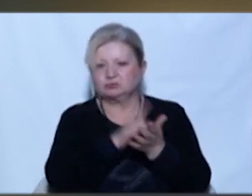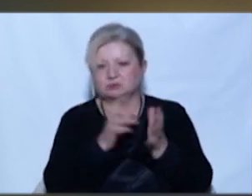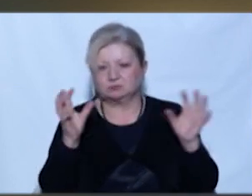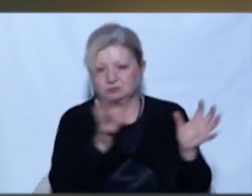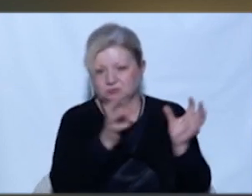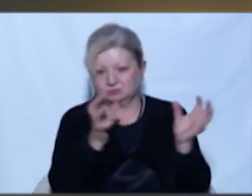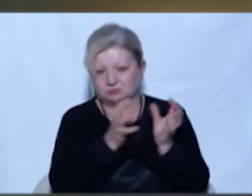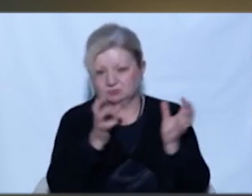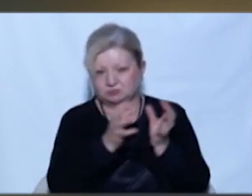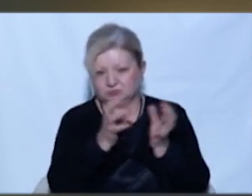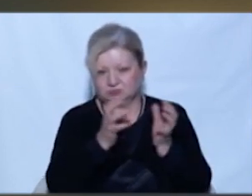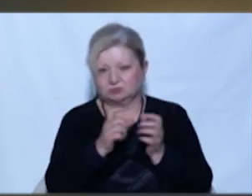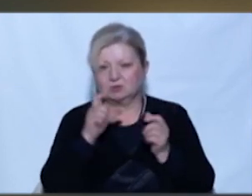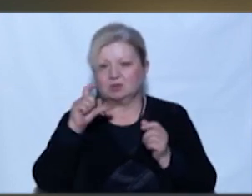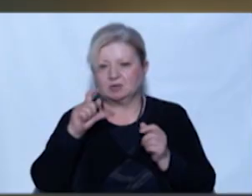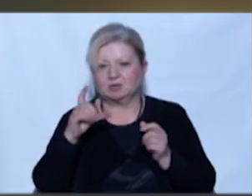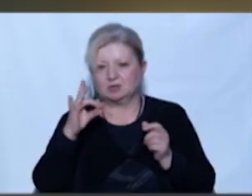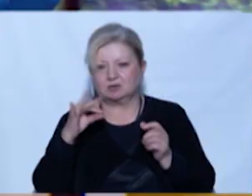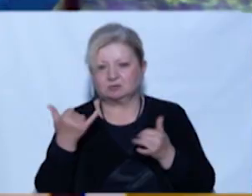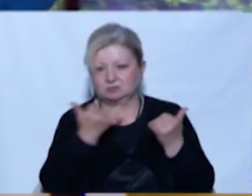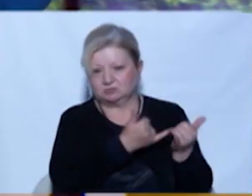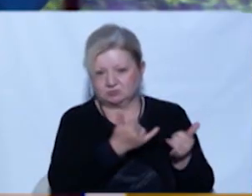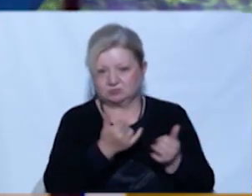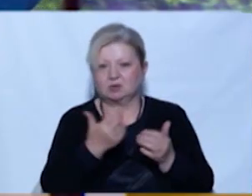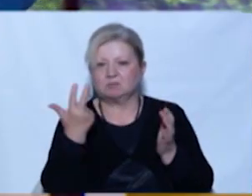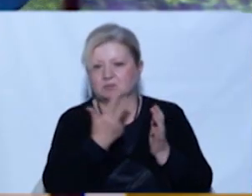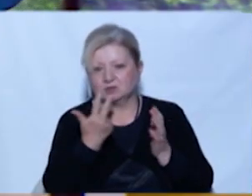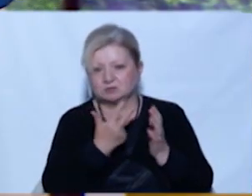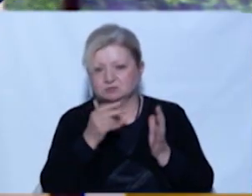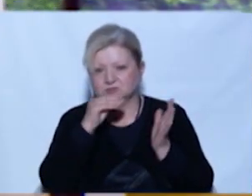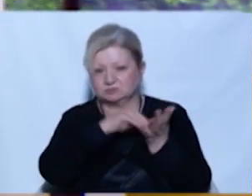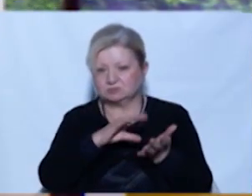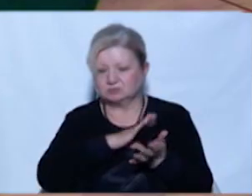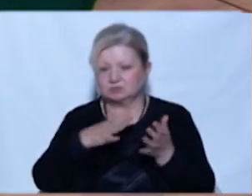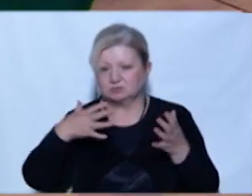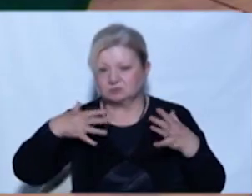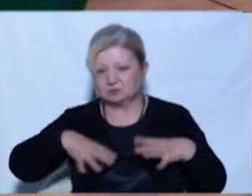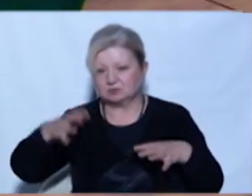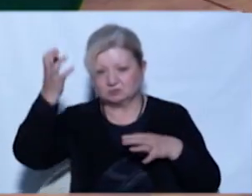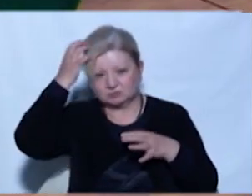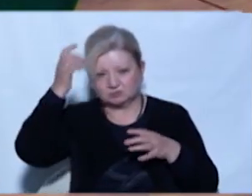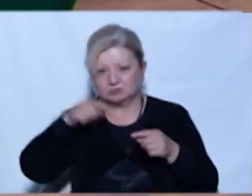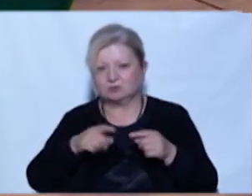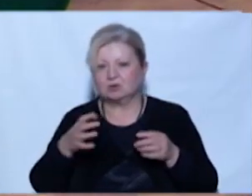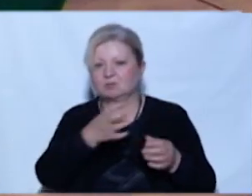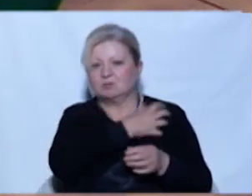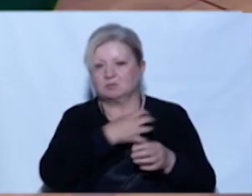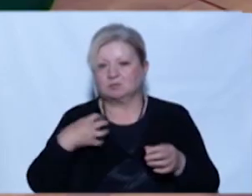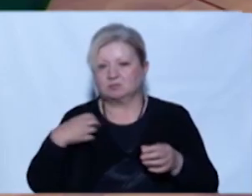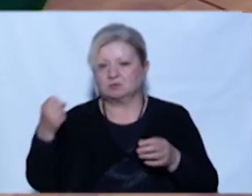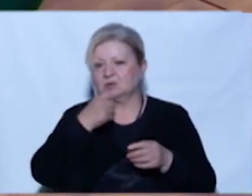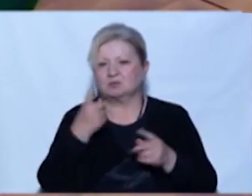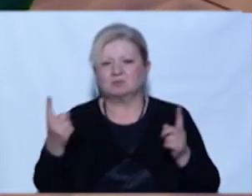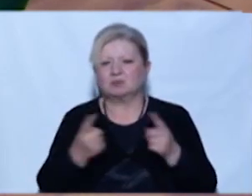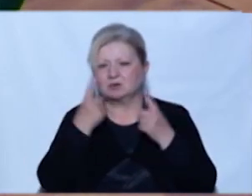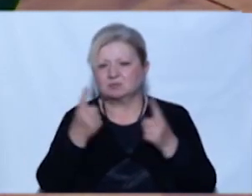გამოიჩენდა ერეკლეს მიმართ. მესამეში აღნიშნული იყო რომ ქართლკახეთის სამეფოს ტახტზე ასული